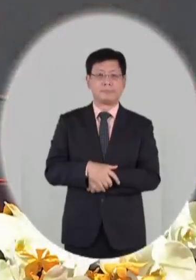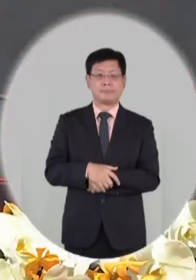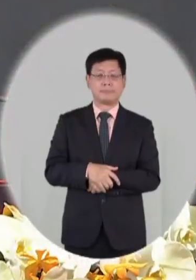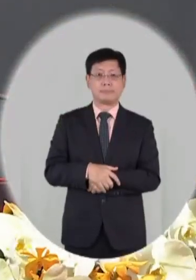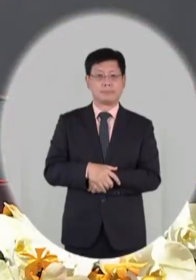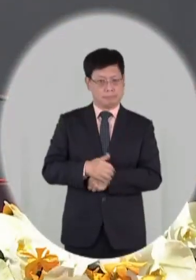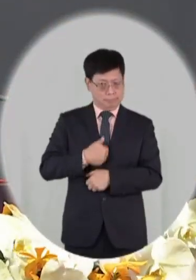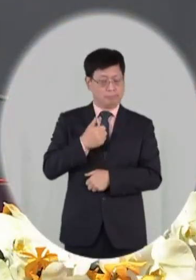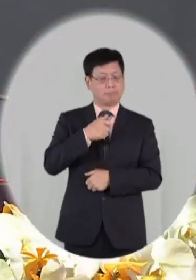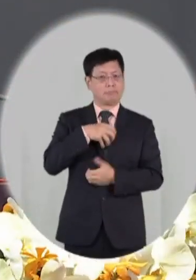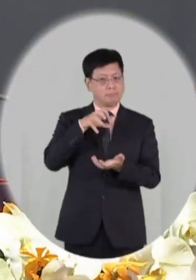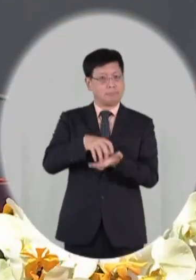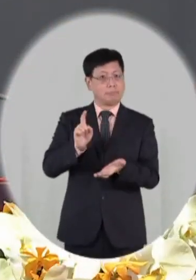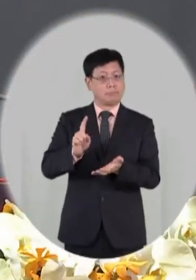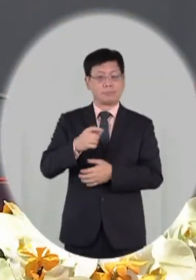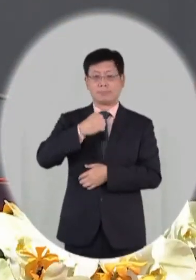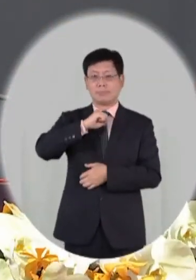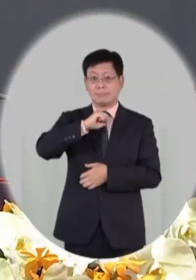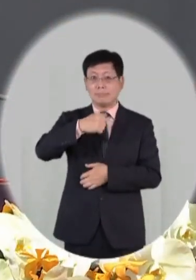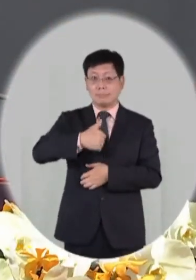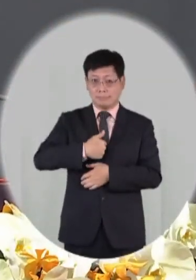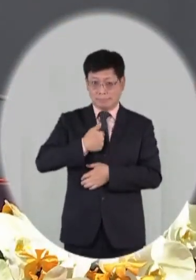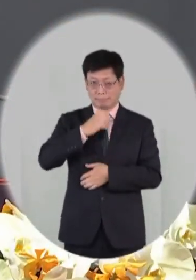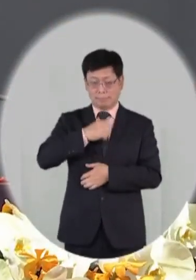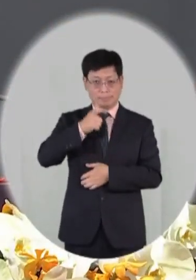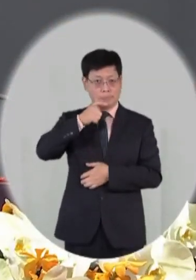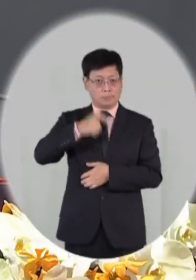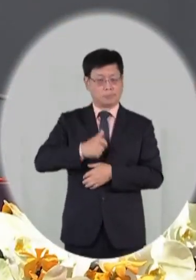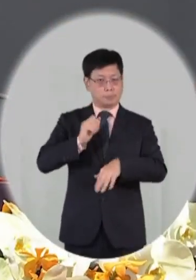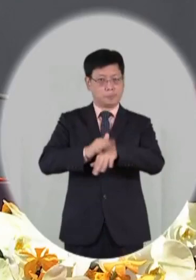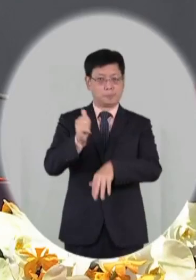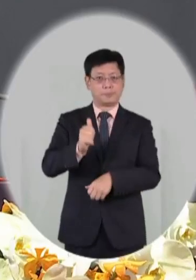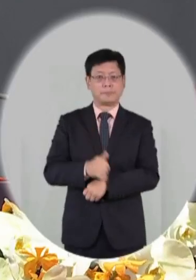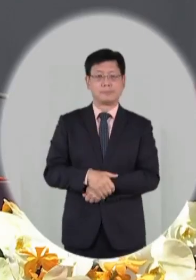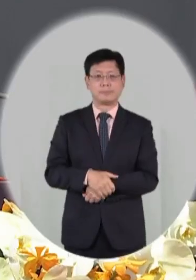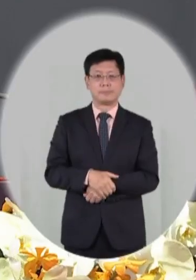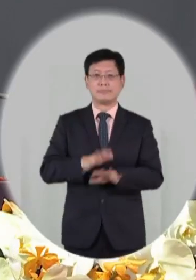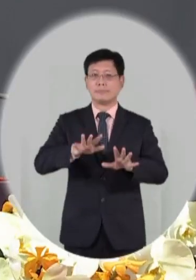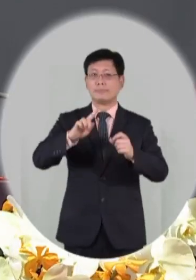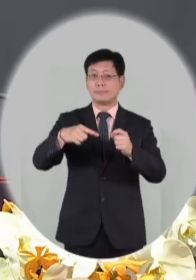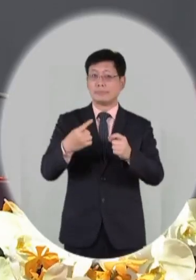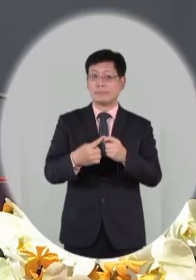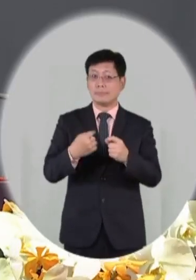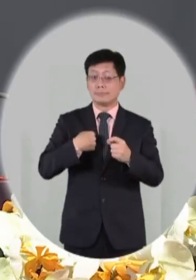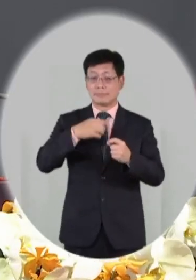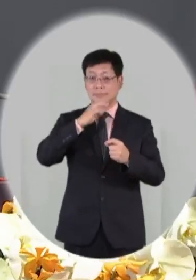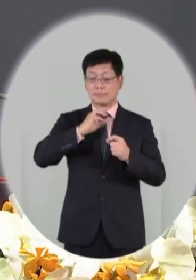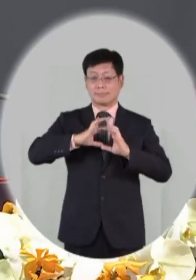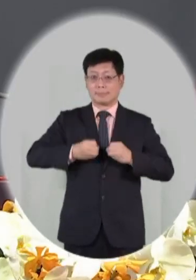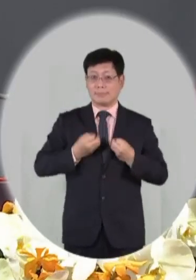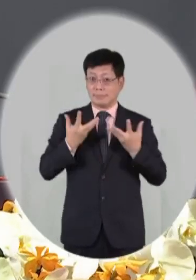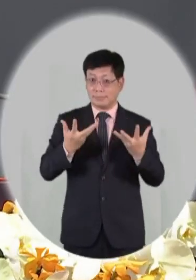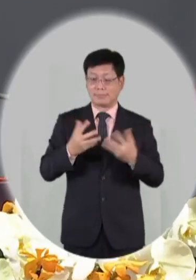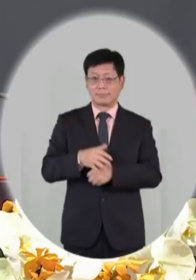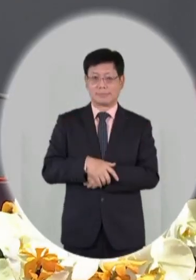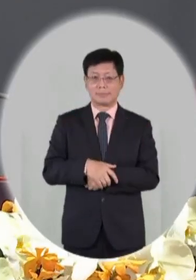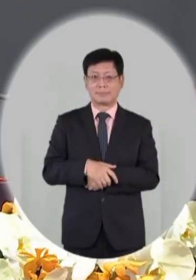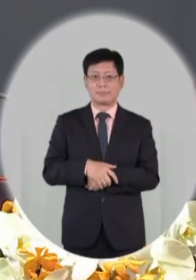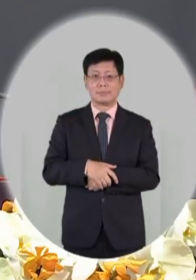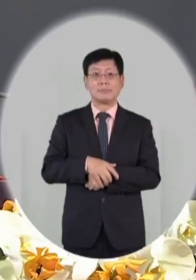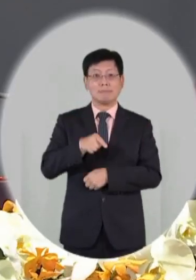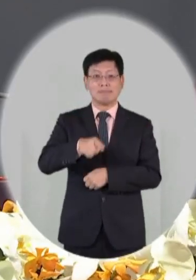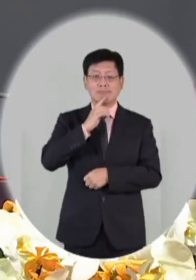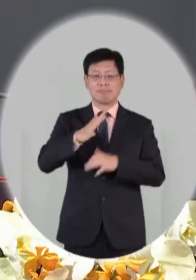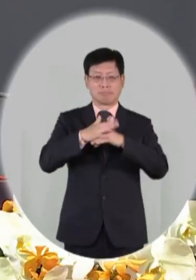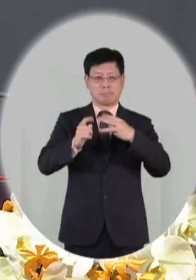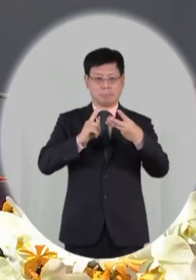再再证明台湾的韧性与优秀。今年的国庆主题是民